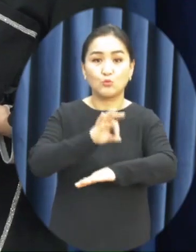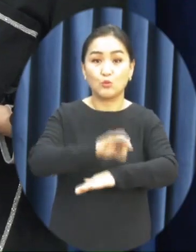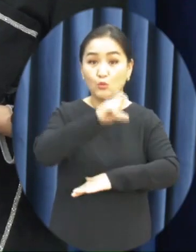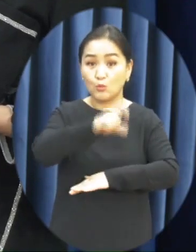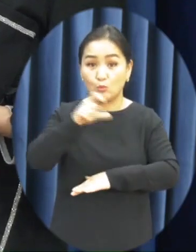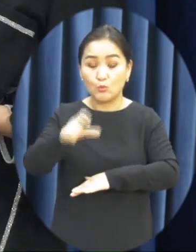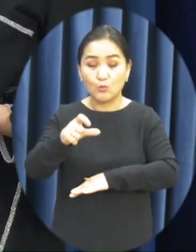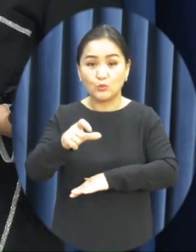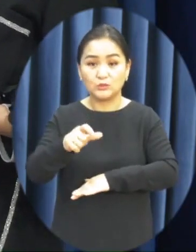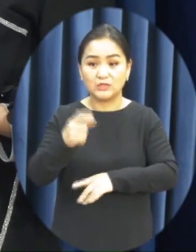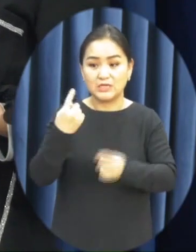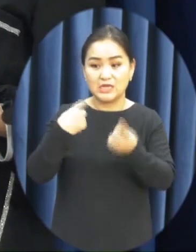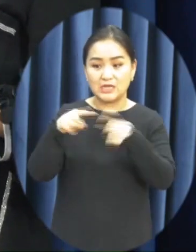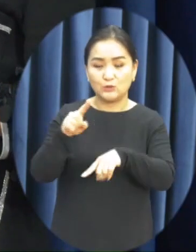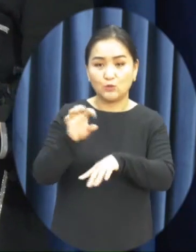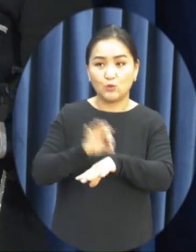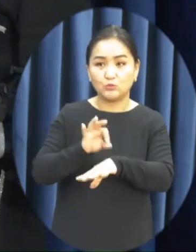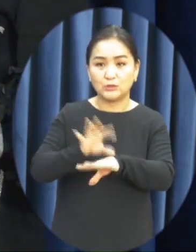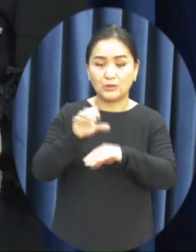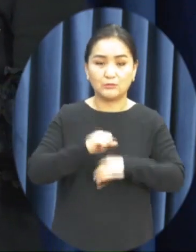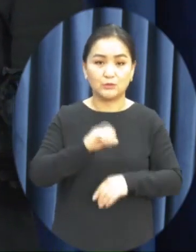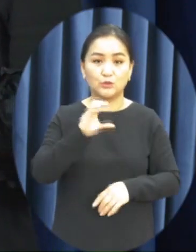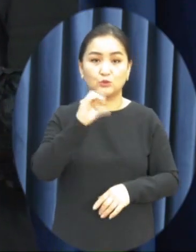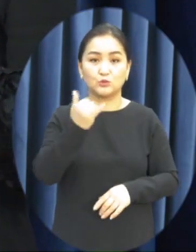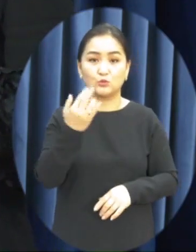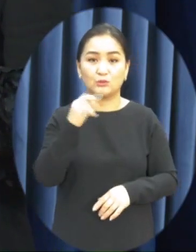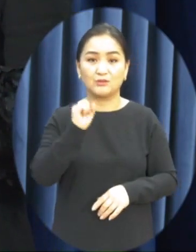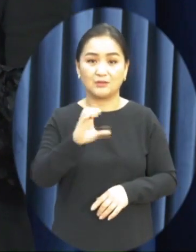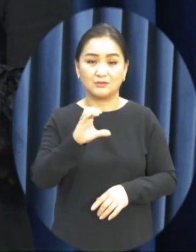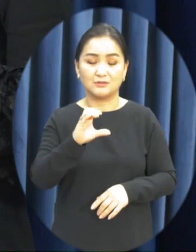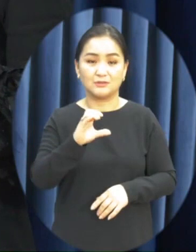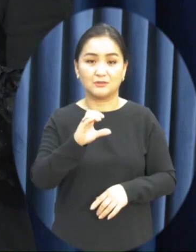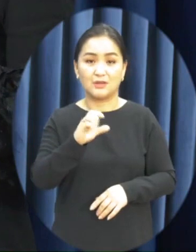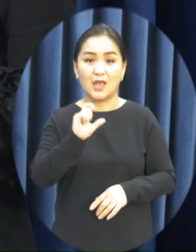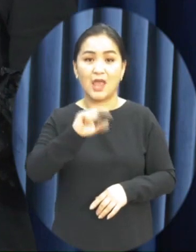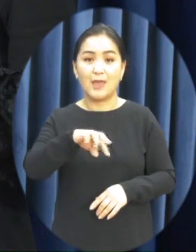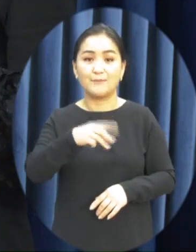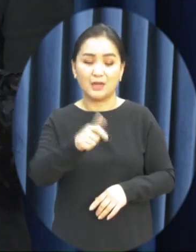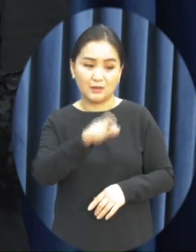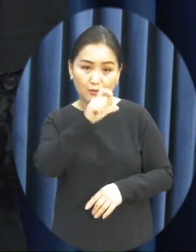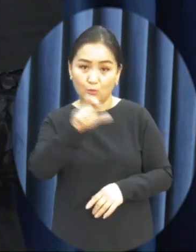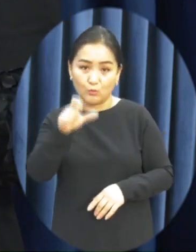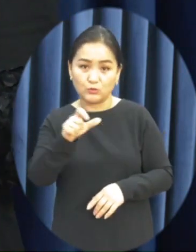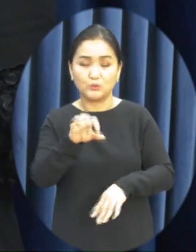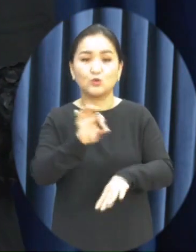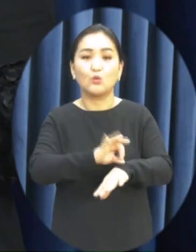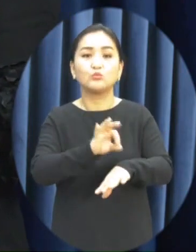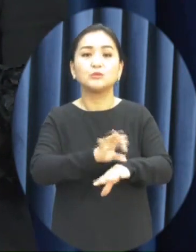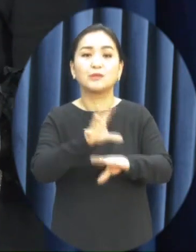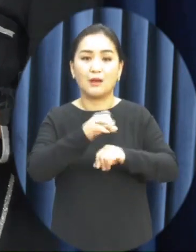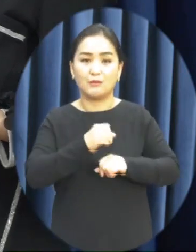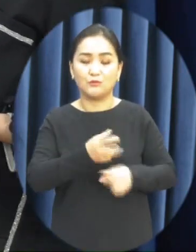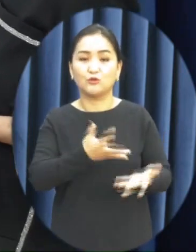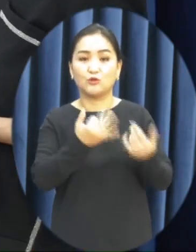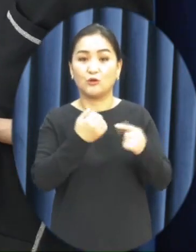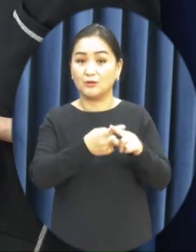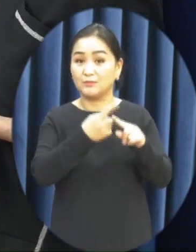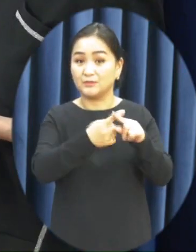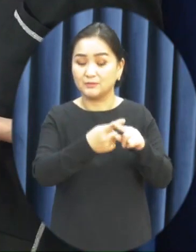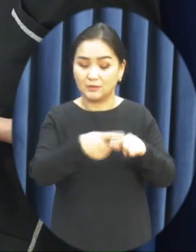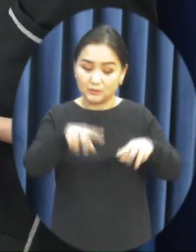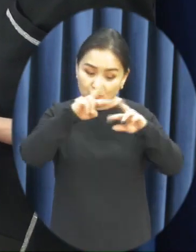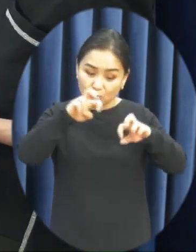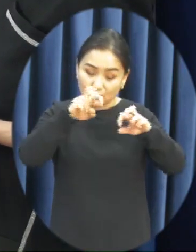དང ལས ལས གས